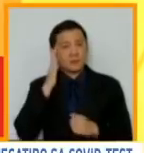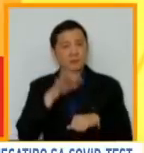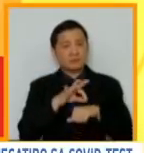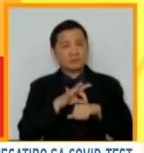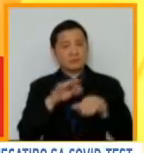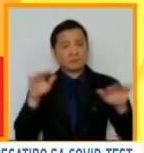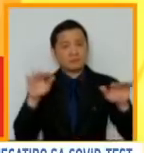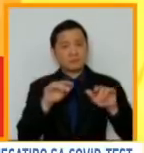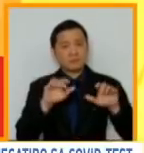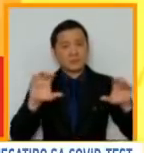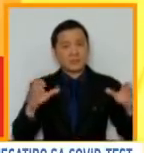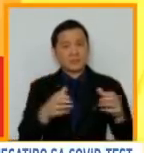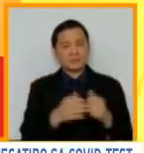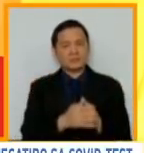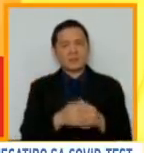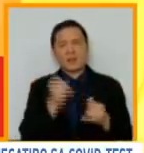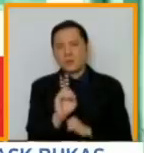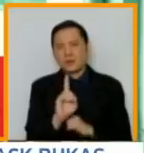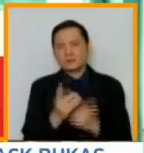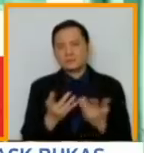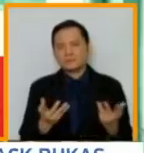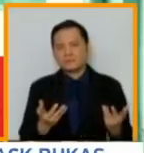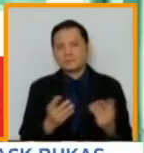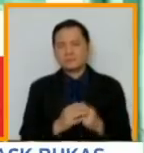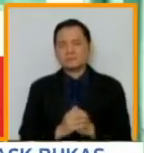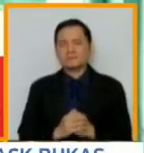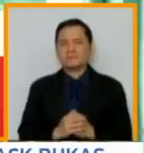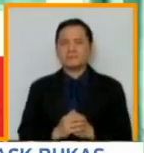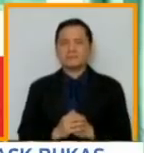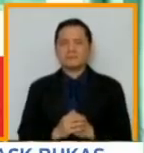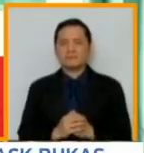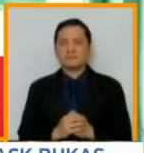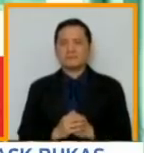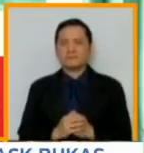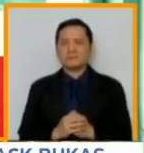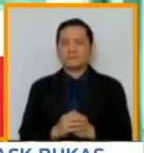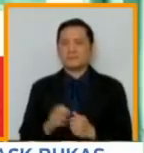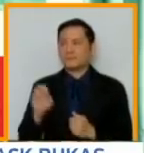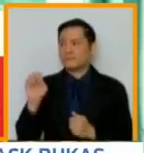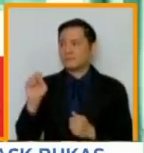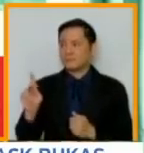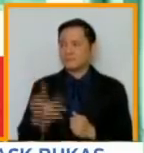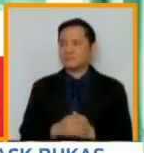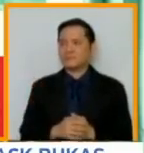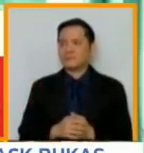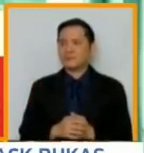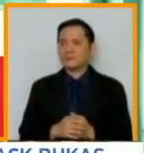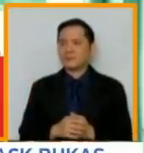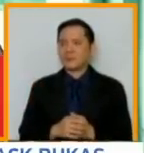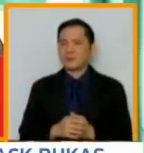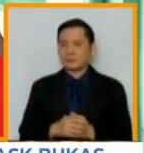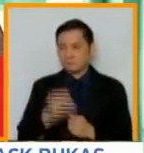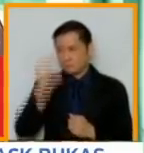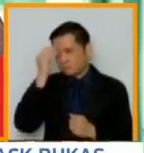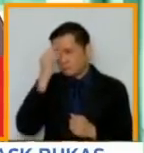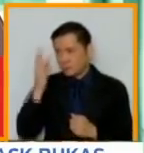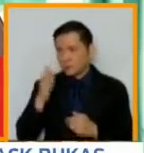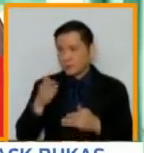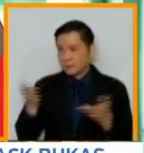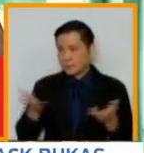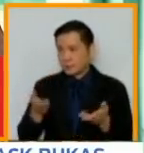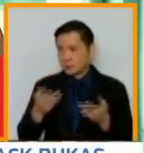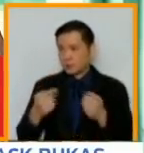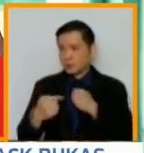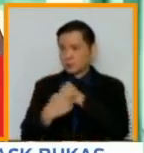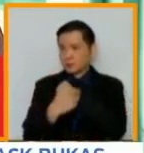last preparations ng DepEd? Okay. Miss Connie, nandito kami ngayon sa Zambales, no? Particular dito sa